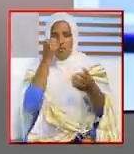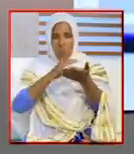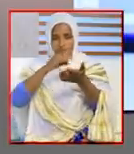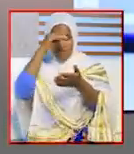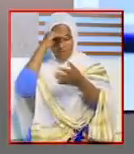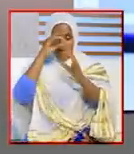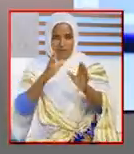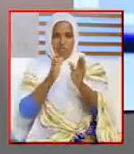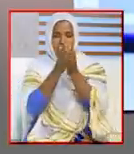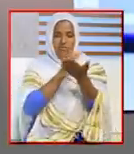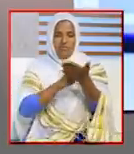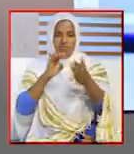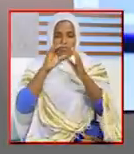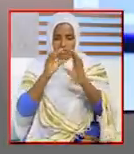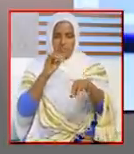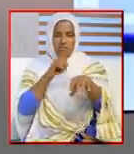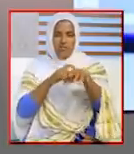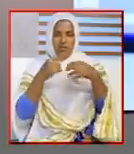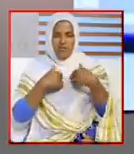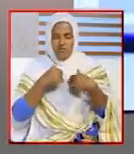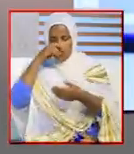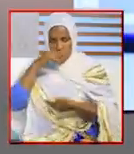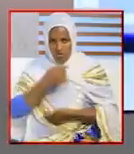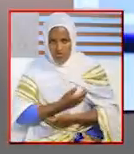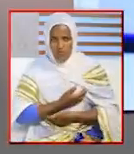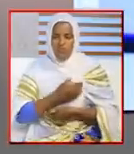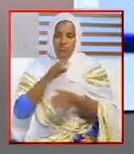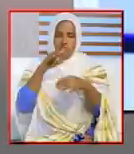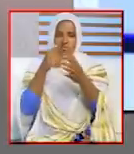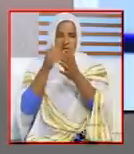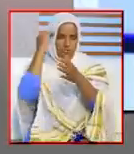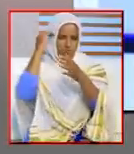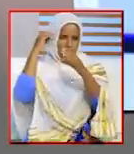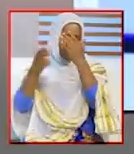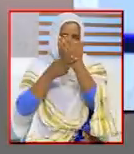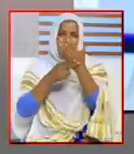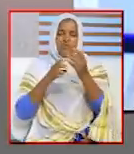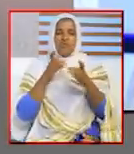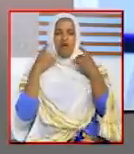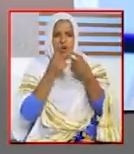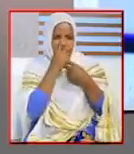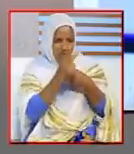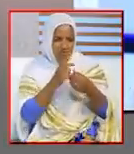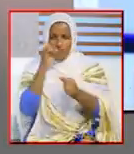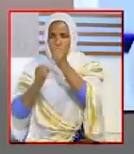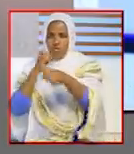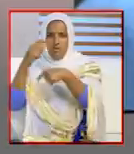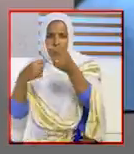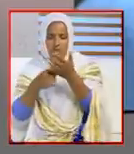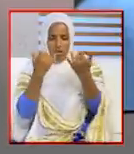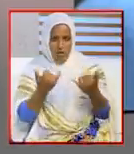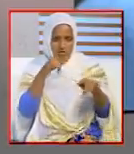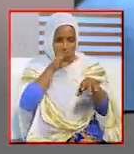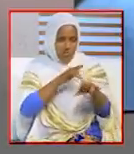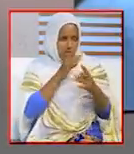ሌላው ትምህርት የሚያስተምር ቅዱስ የሚያስተምርበት ሰዓት አላቸው። ህፃናቶች ደግሞ ሃይድሮች ተቀርጾ ቄስ ካህን በሚያውበት ጊዜ ይሮጣሉ።